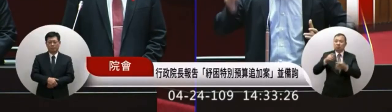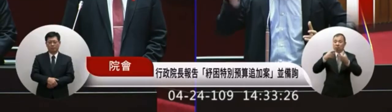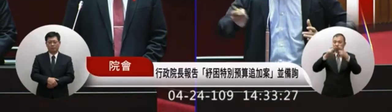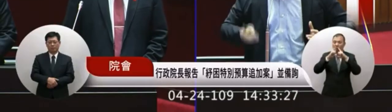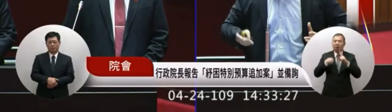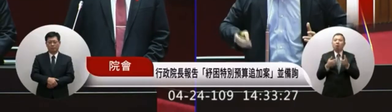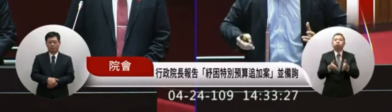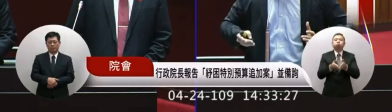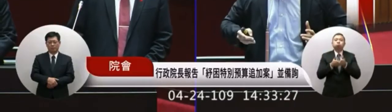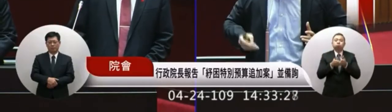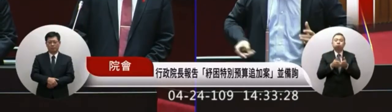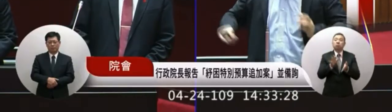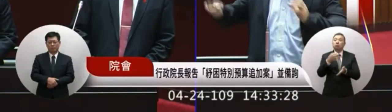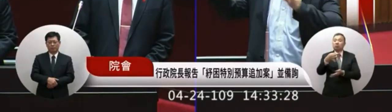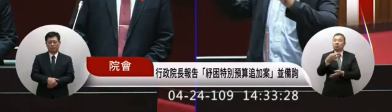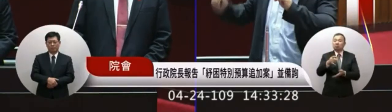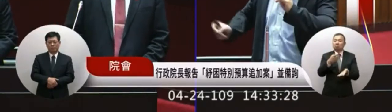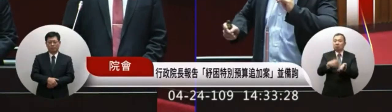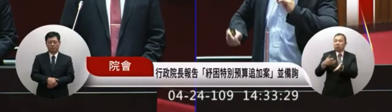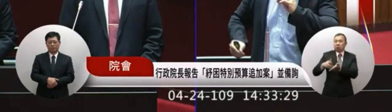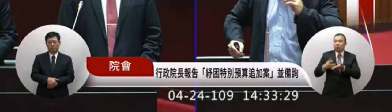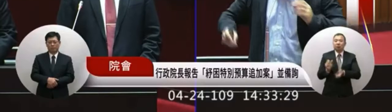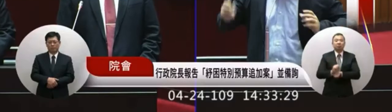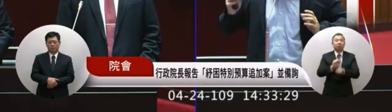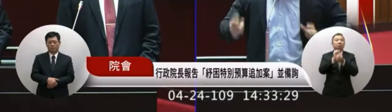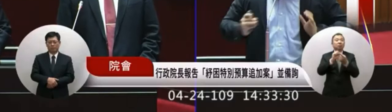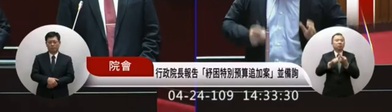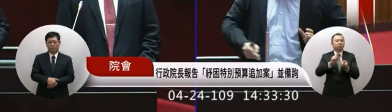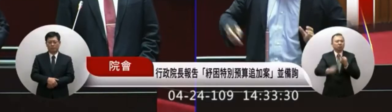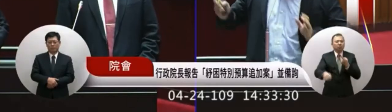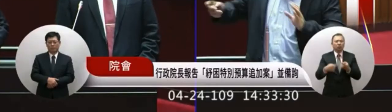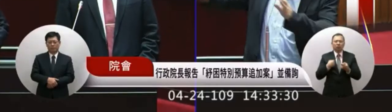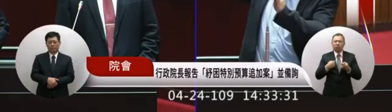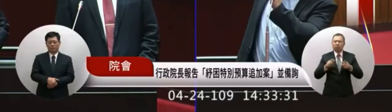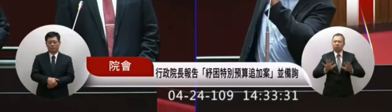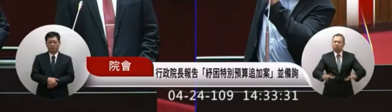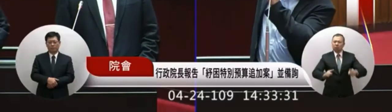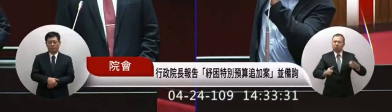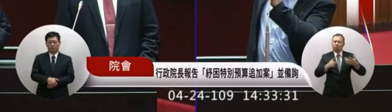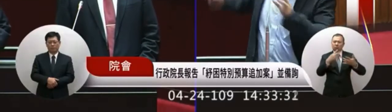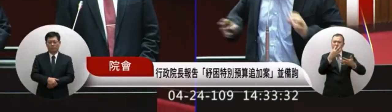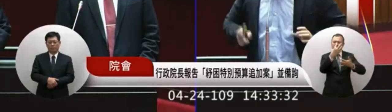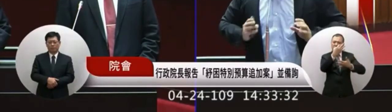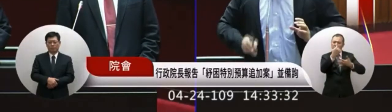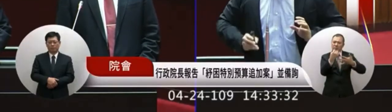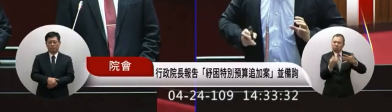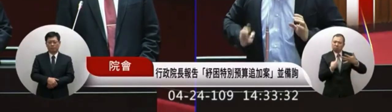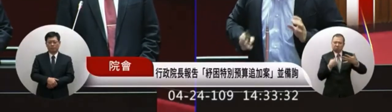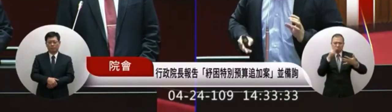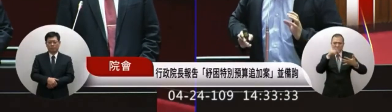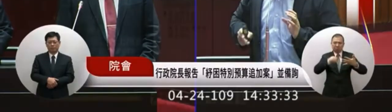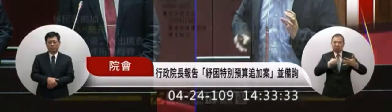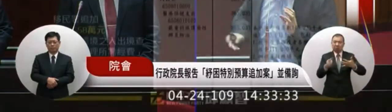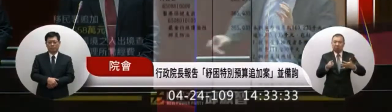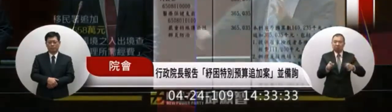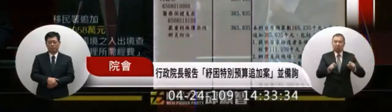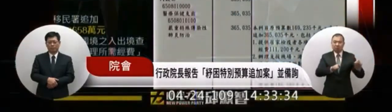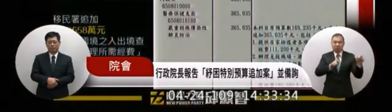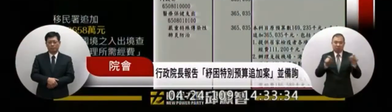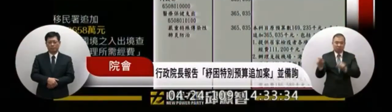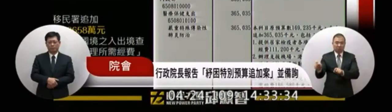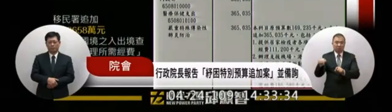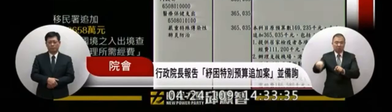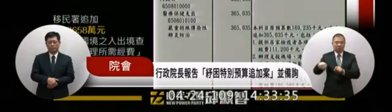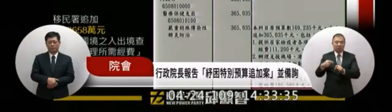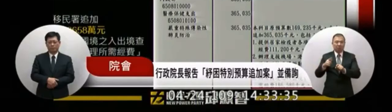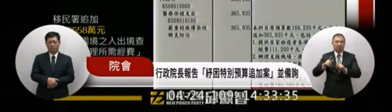嘛，好，应该是安尼嘛，好。但是你看了讲，这个哈，你看这个移民署的预算来底，哈，啊，